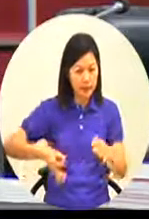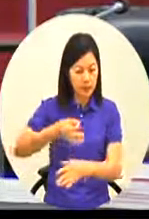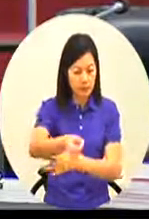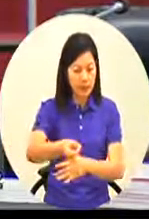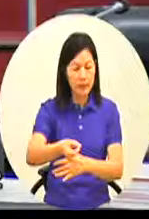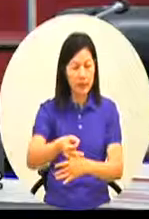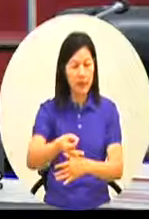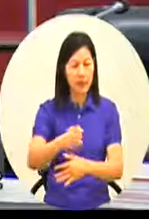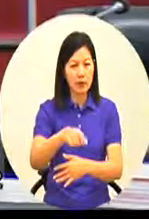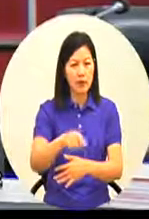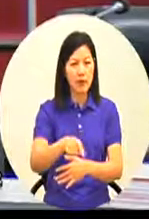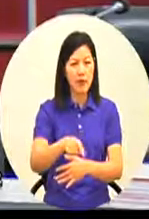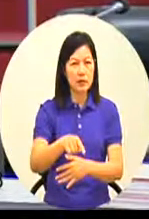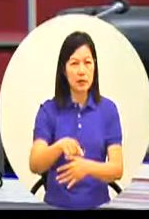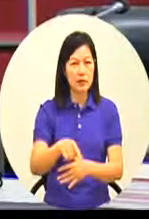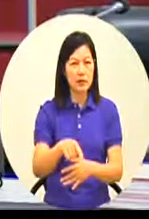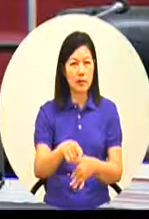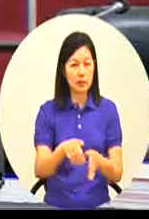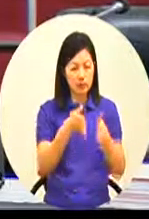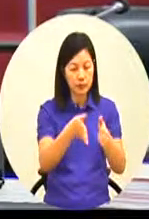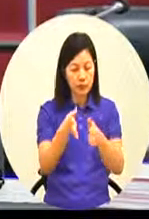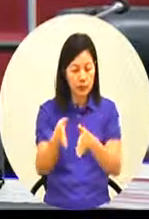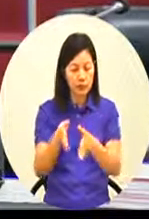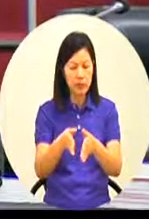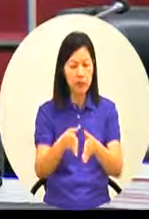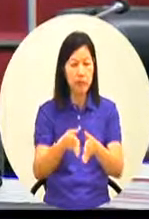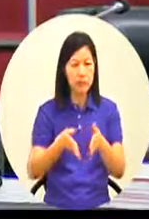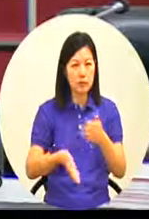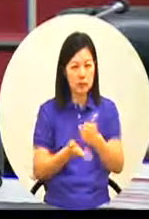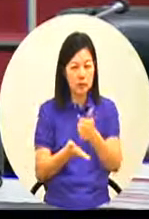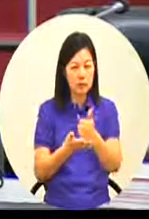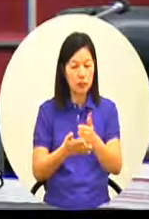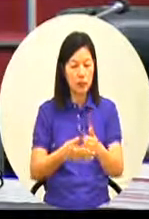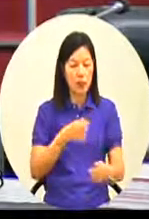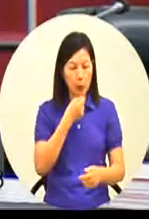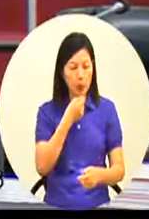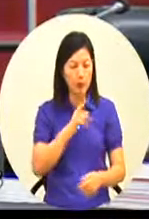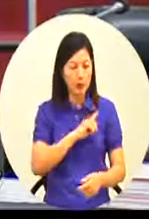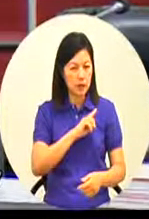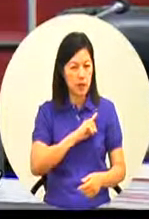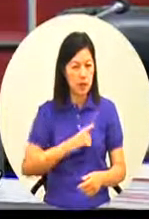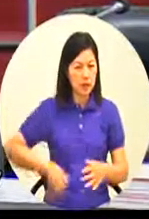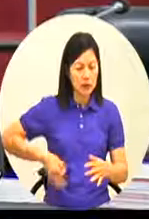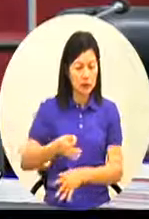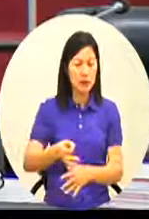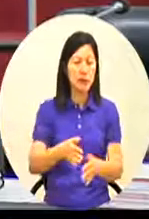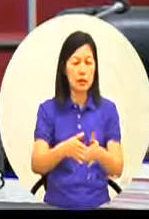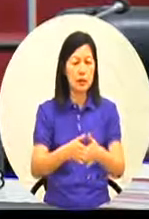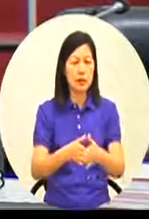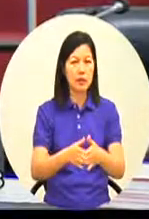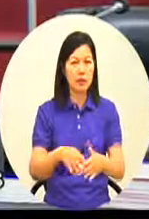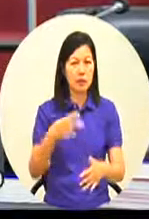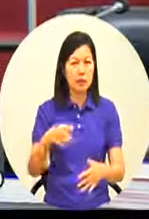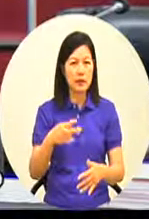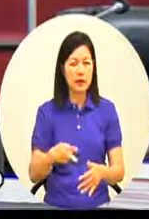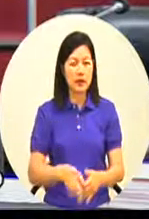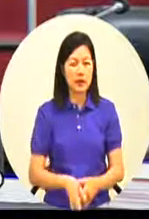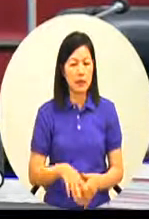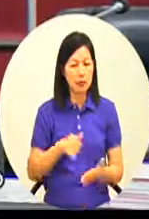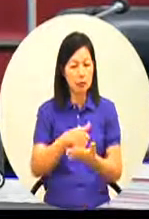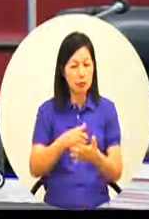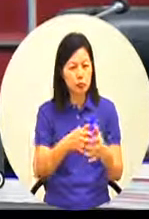是一个萝卜的做法。应该其实要鼓励更多他们愿意主动来缴。但是呢，我觉得要在体贴弱势的这个基